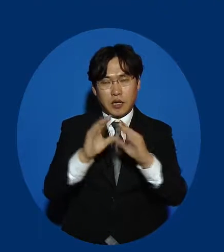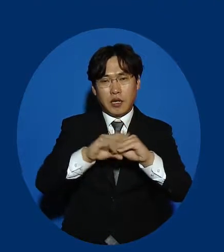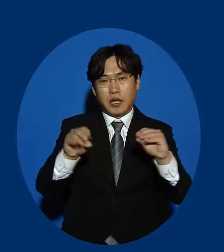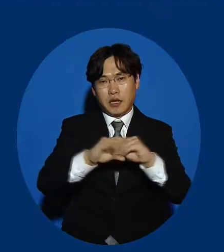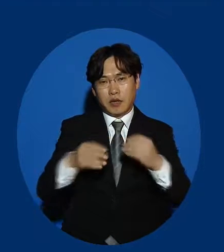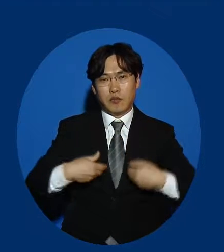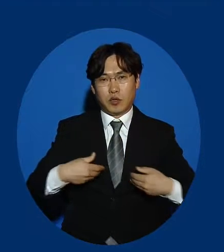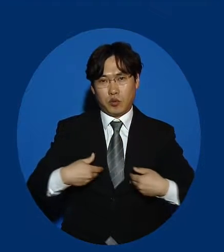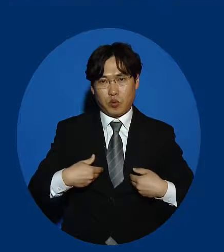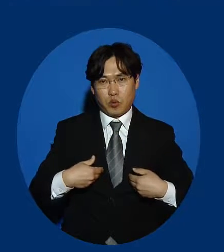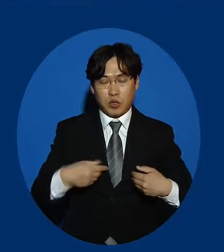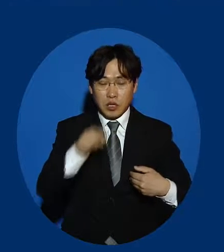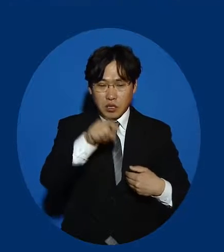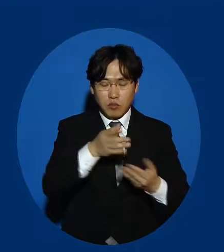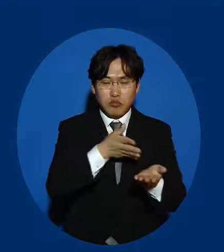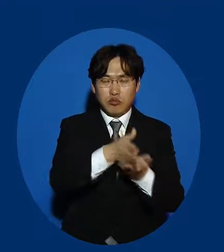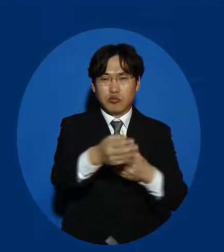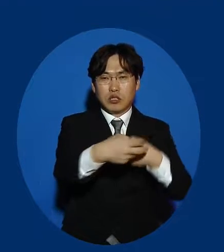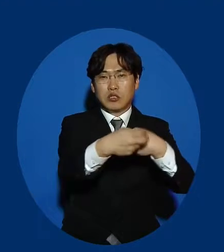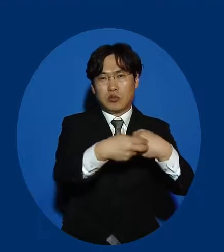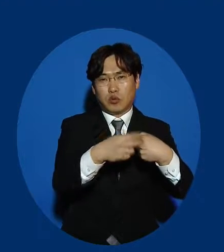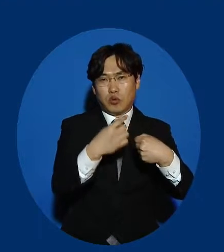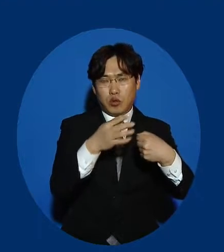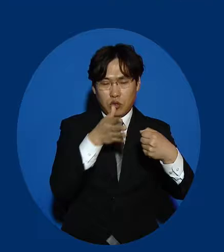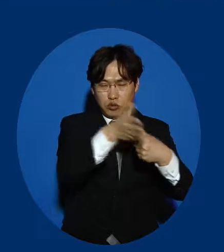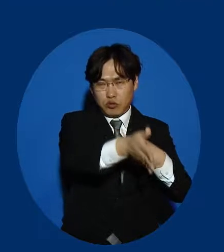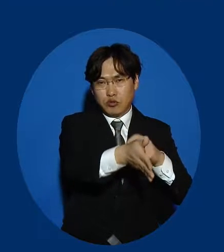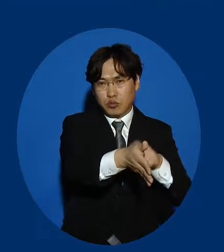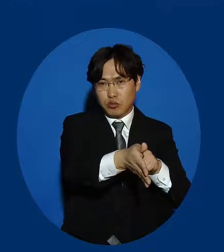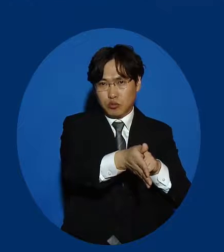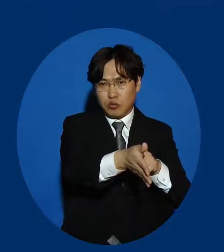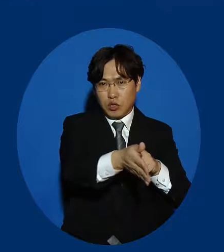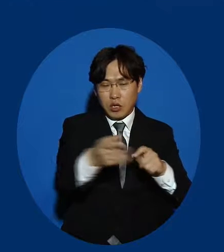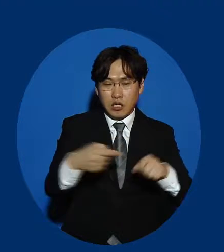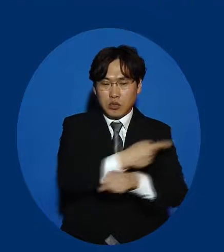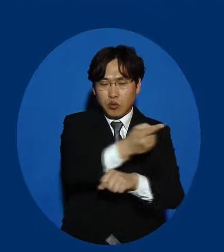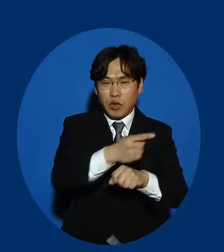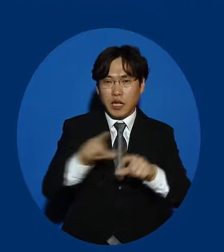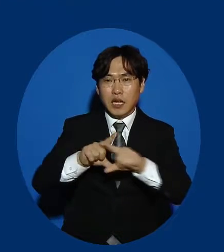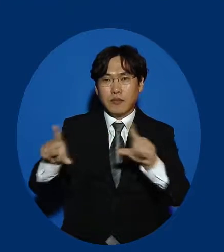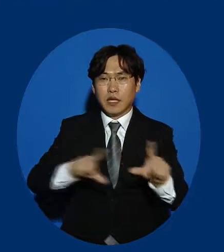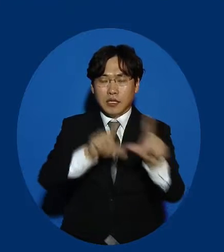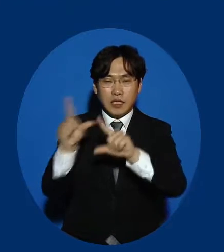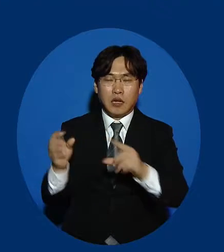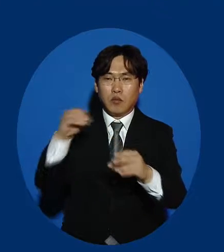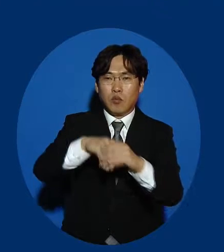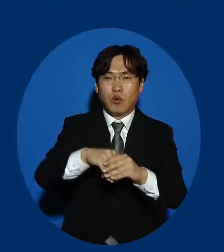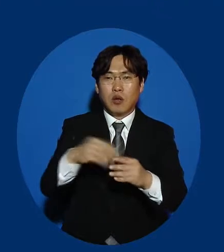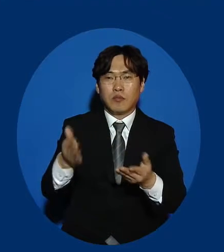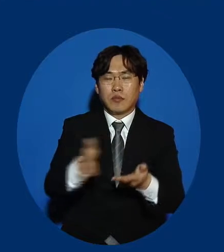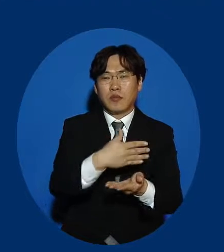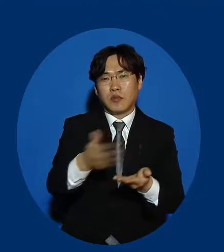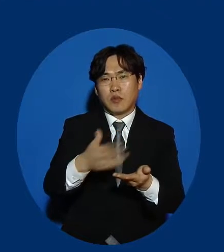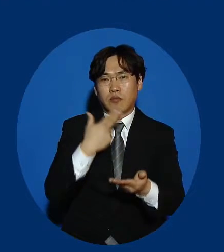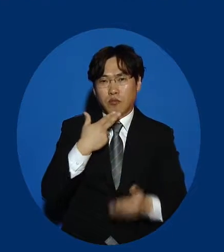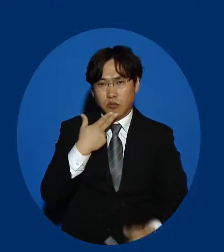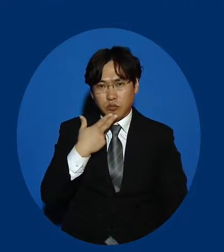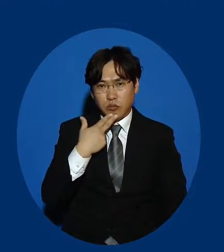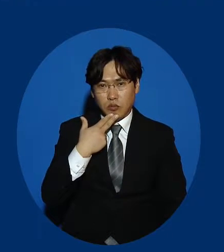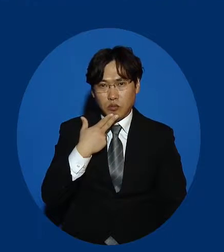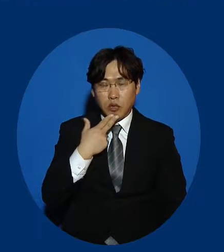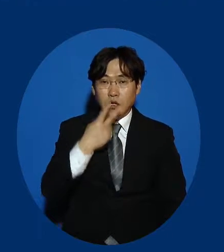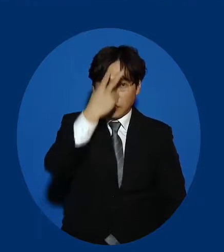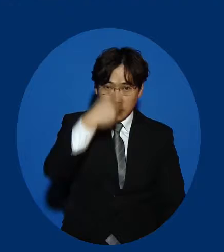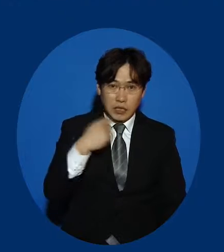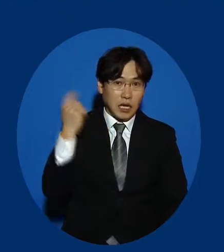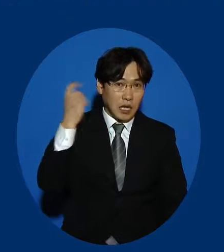의료 분야에 한정돼 있어서 좀 많은 영역을 아우리 못한 그런 아쉬움이 있습니다. 그리고 감각장애인들에